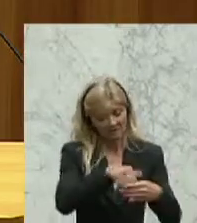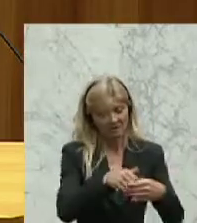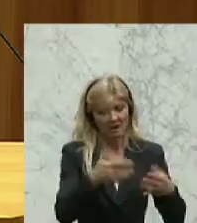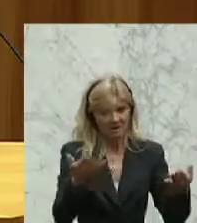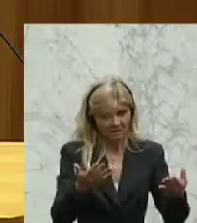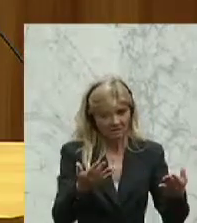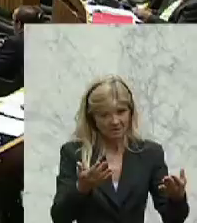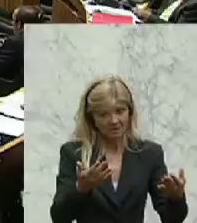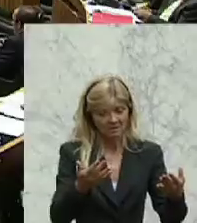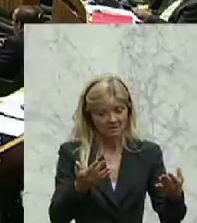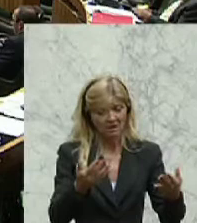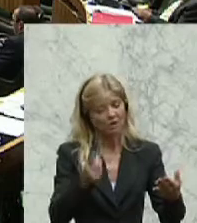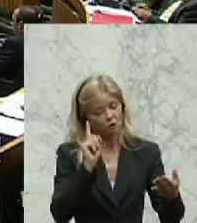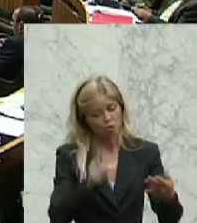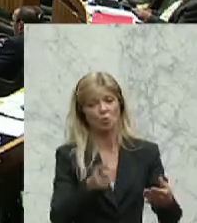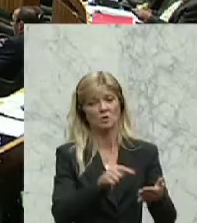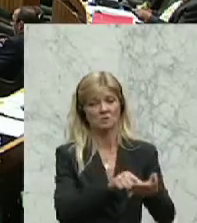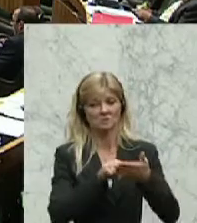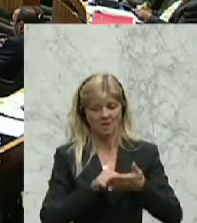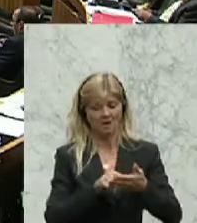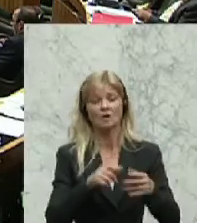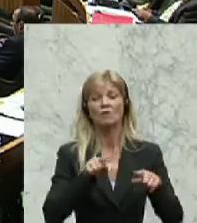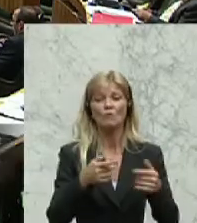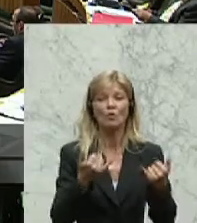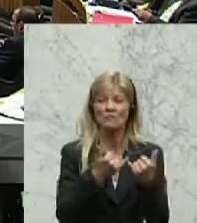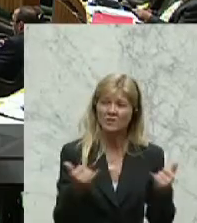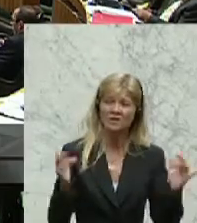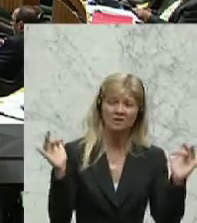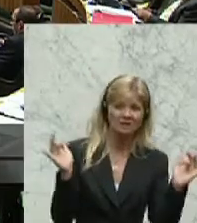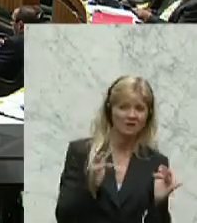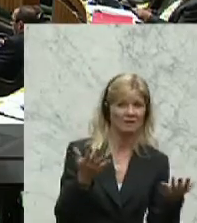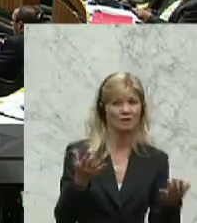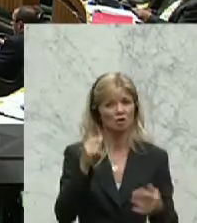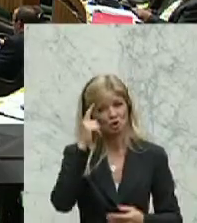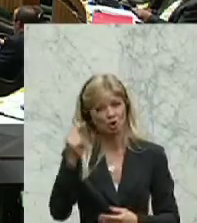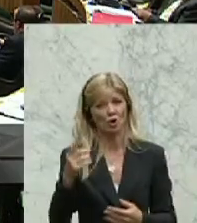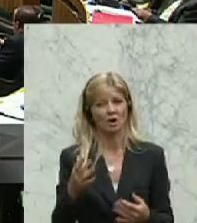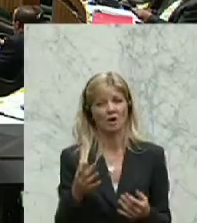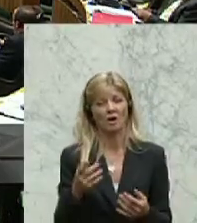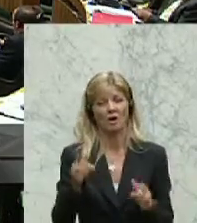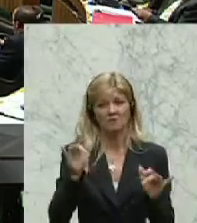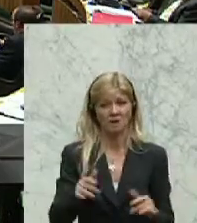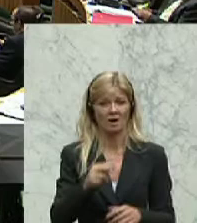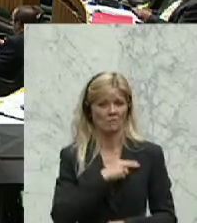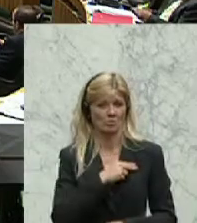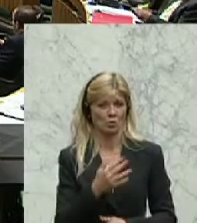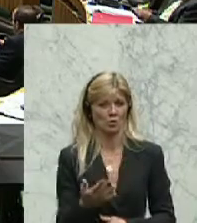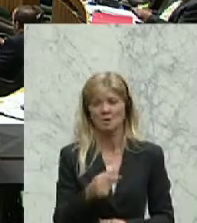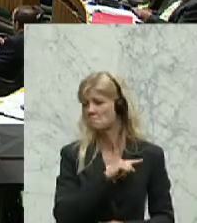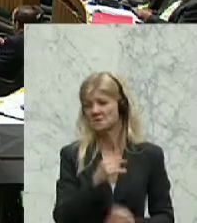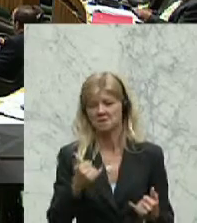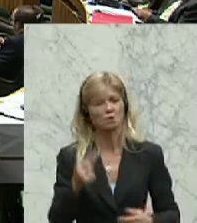einkommens- und lohnsteuer mal sehen bis jetzt hört man nur das es so viele reiche gebe circa 80.000